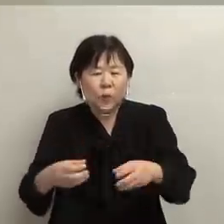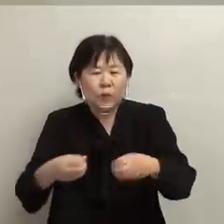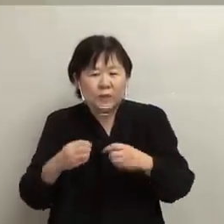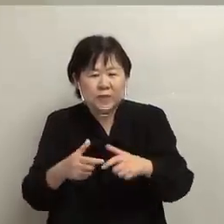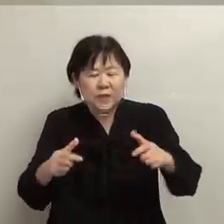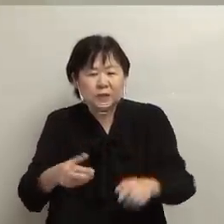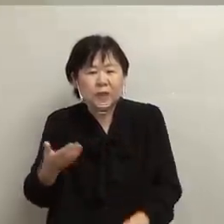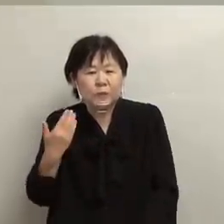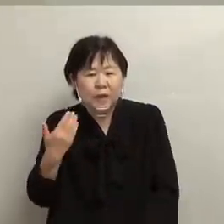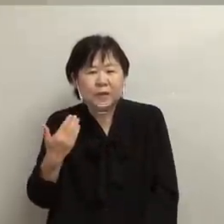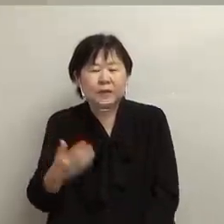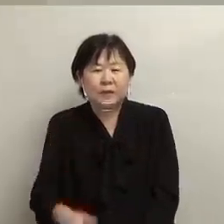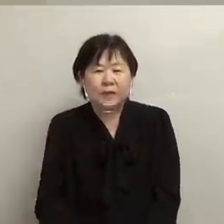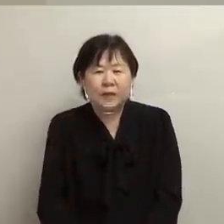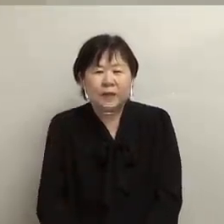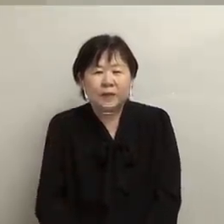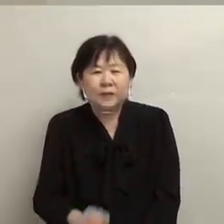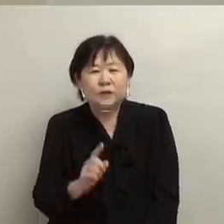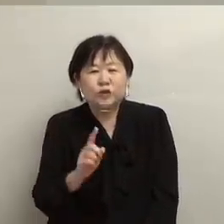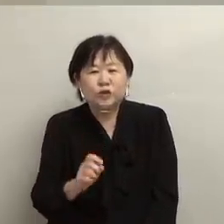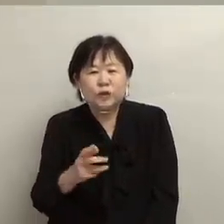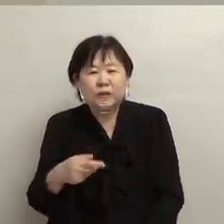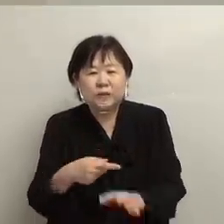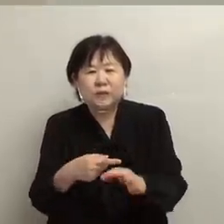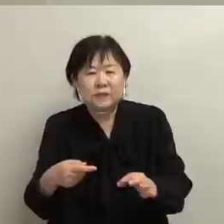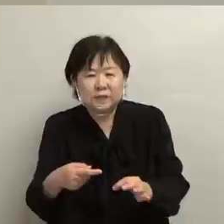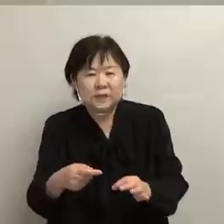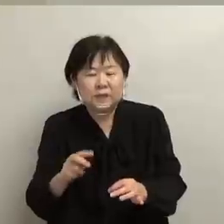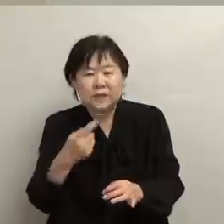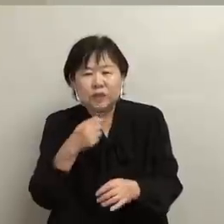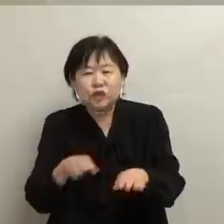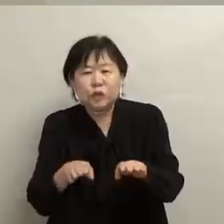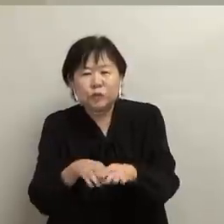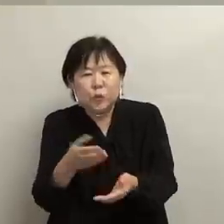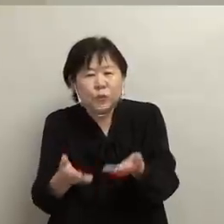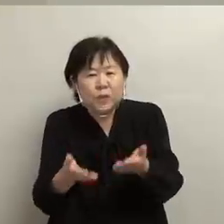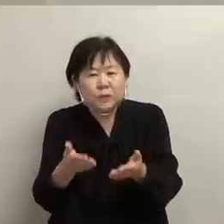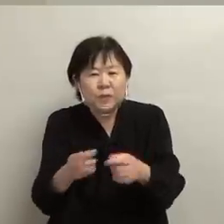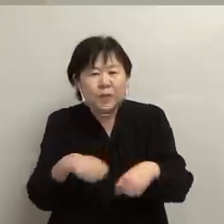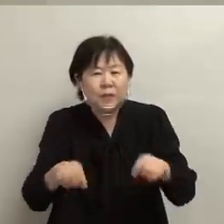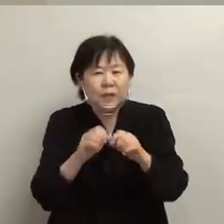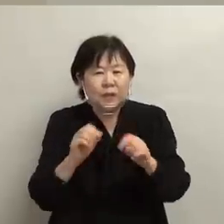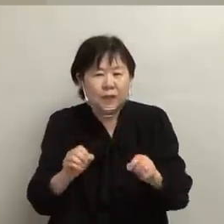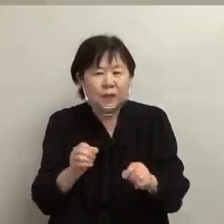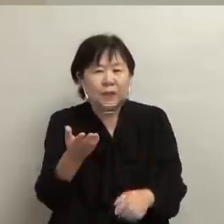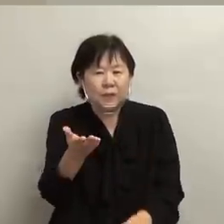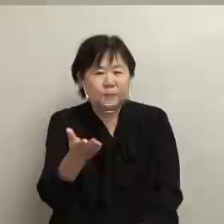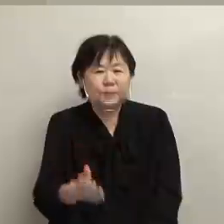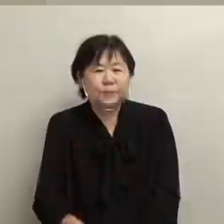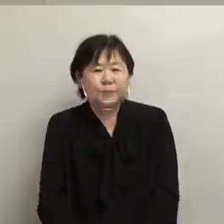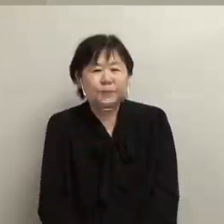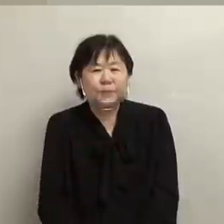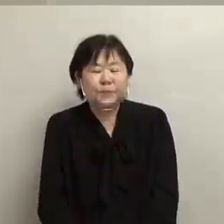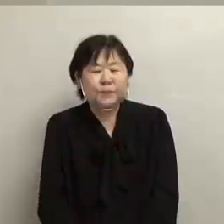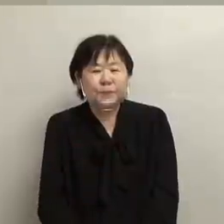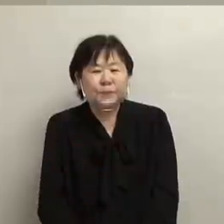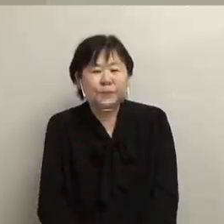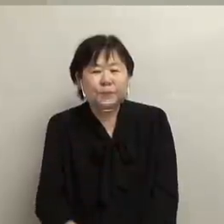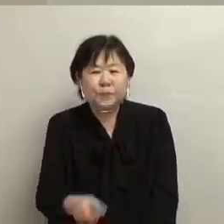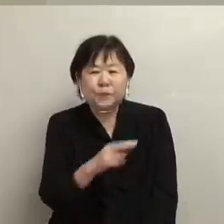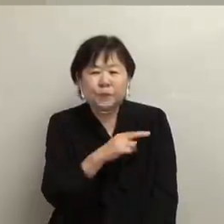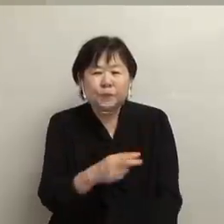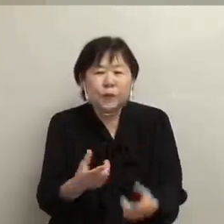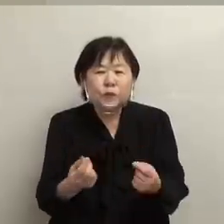11日の土曜日18日の日曜日の2日間と比較したものになっていますご覧の通り